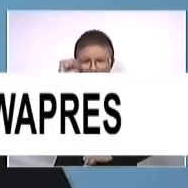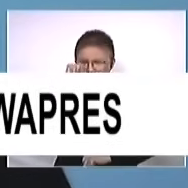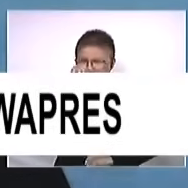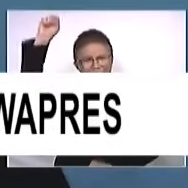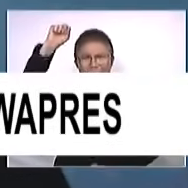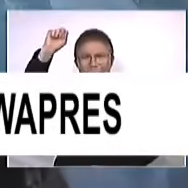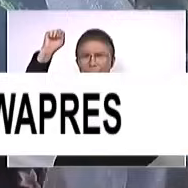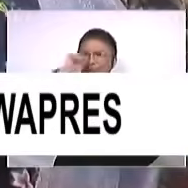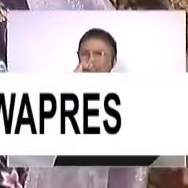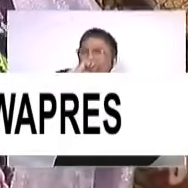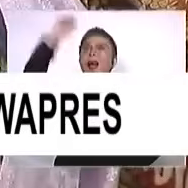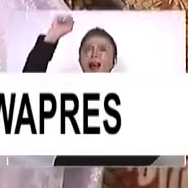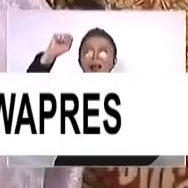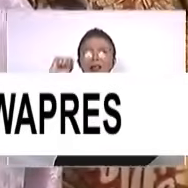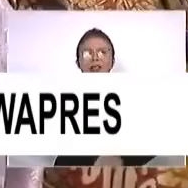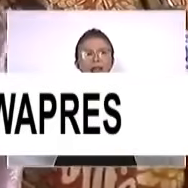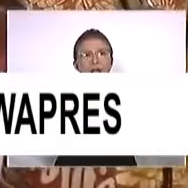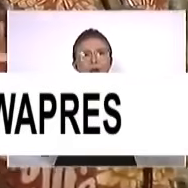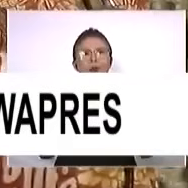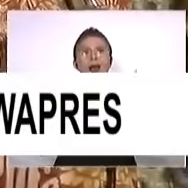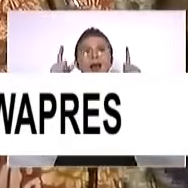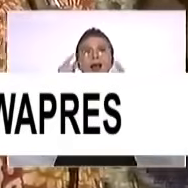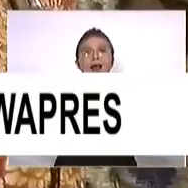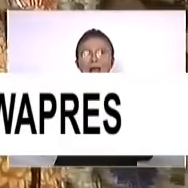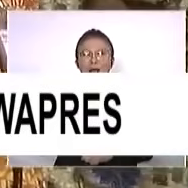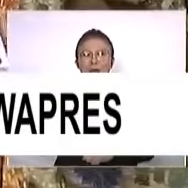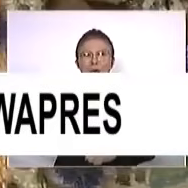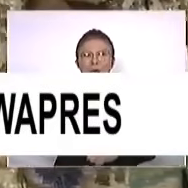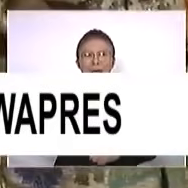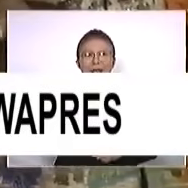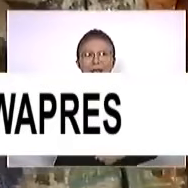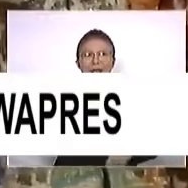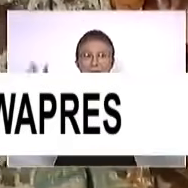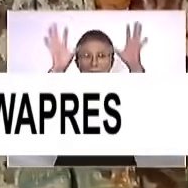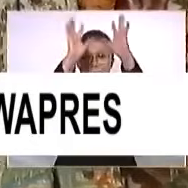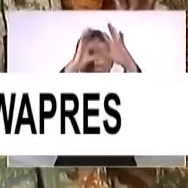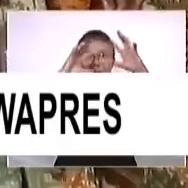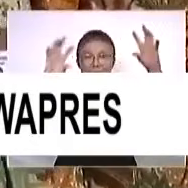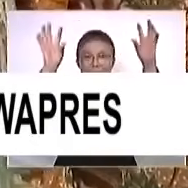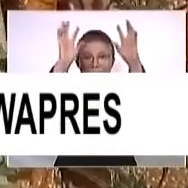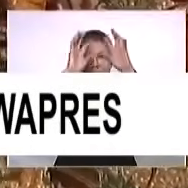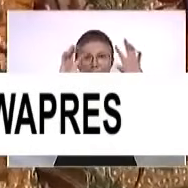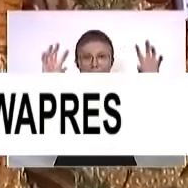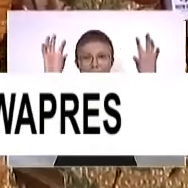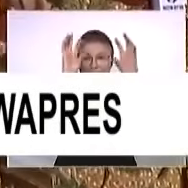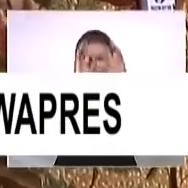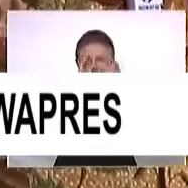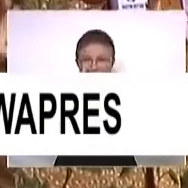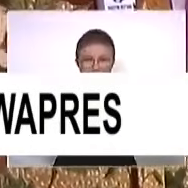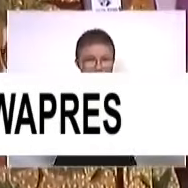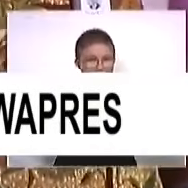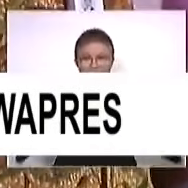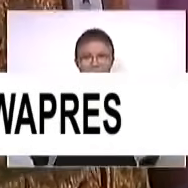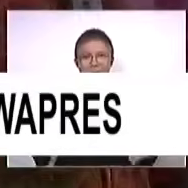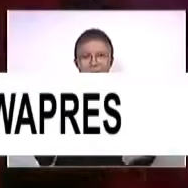nah Oleh karena itu ya apa namanya ke depan tentu ada batasan-batasan ukurannya parameter indikator bagi capes